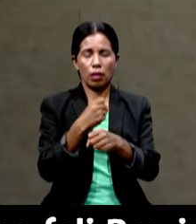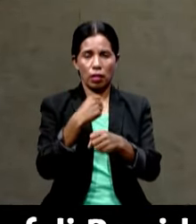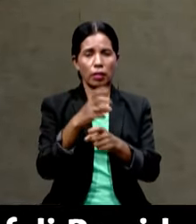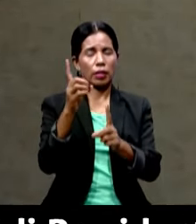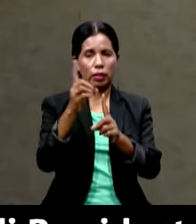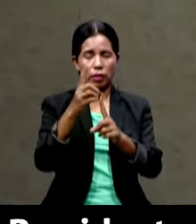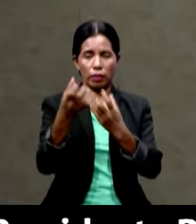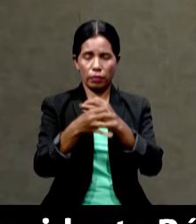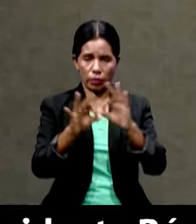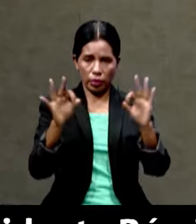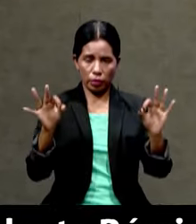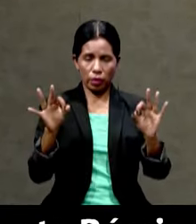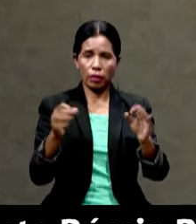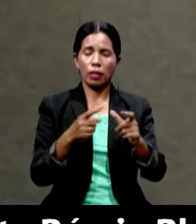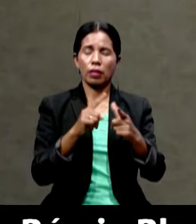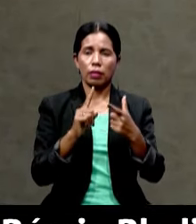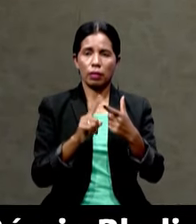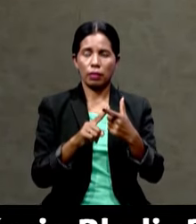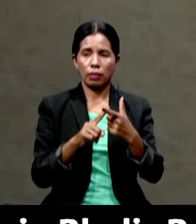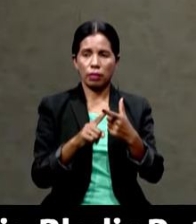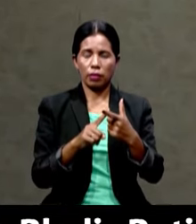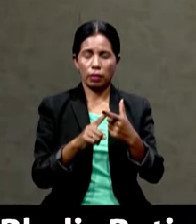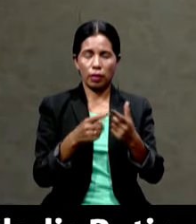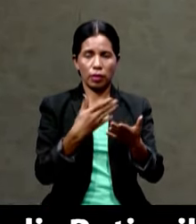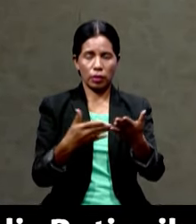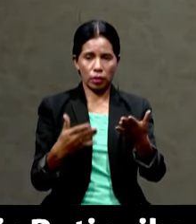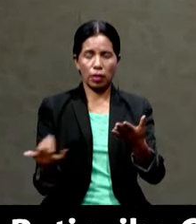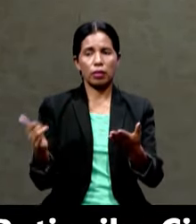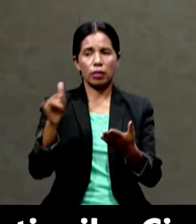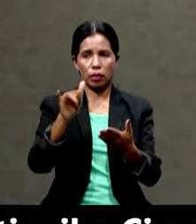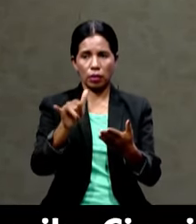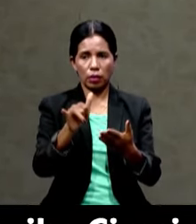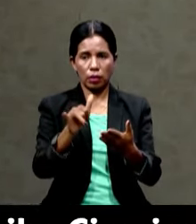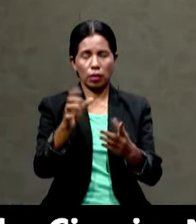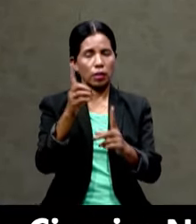infrasam infrasam liu liu ba produto ne beke